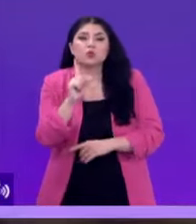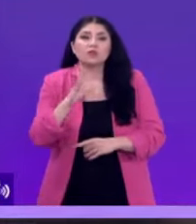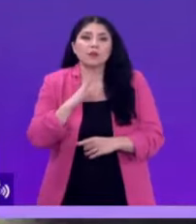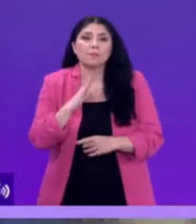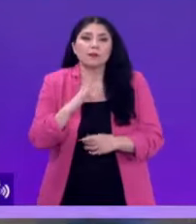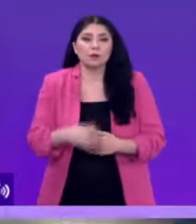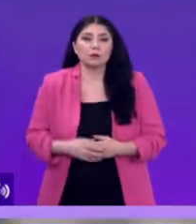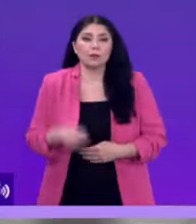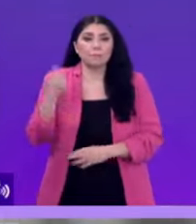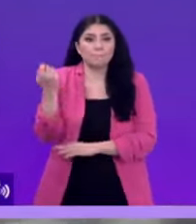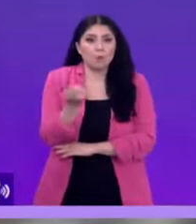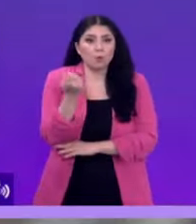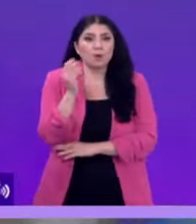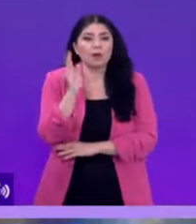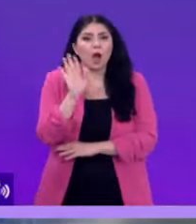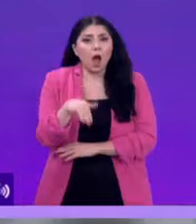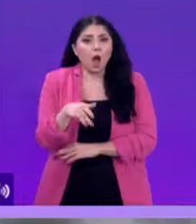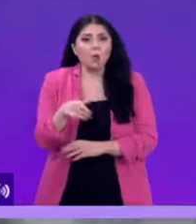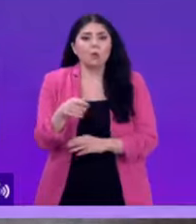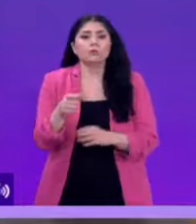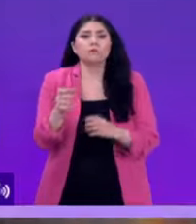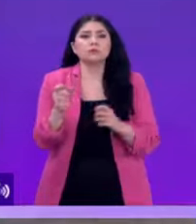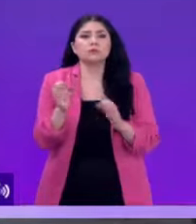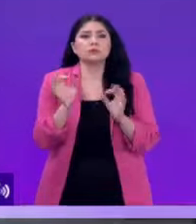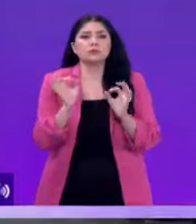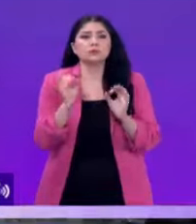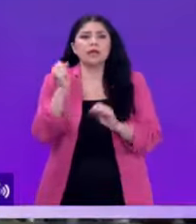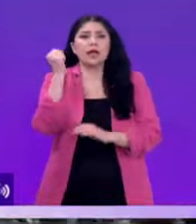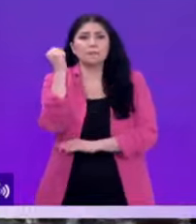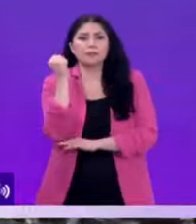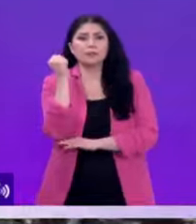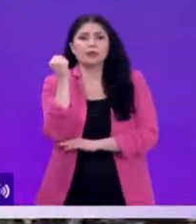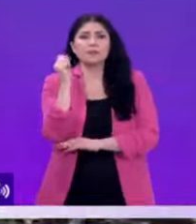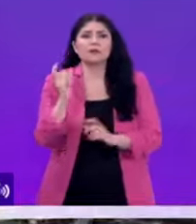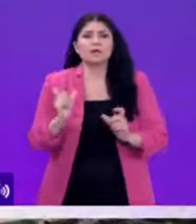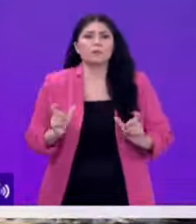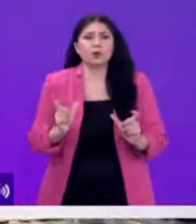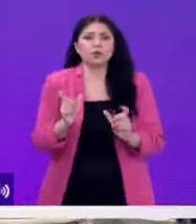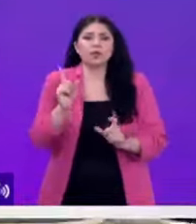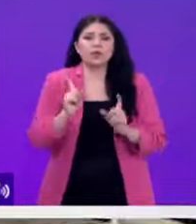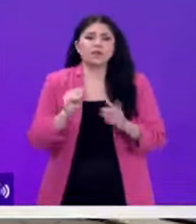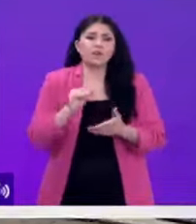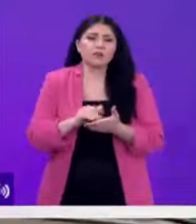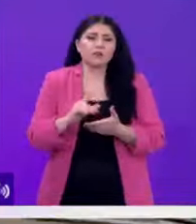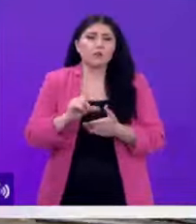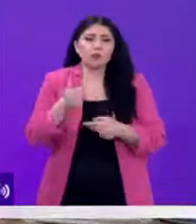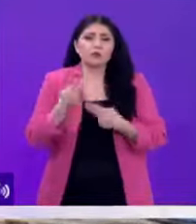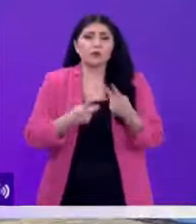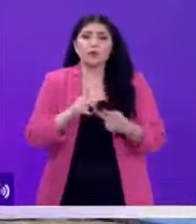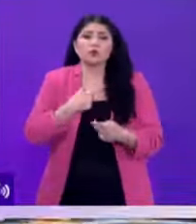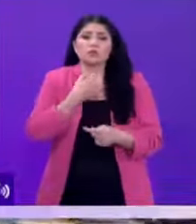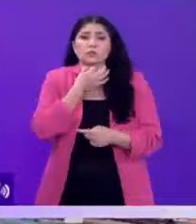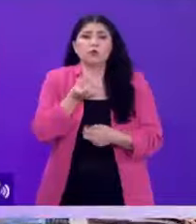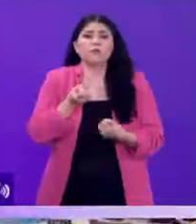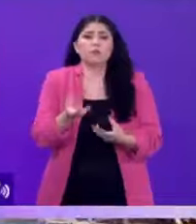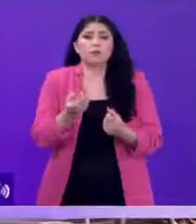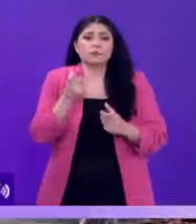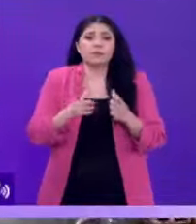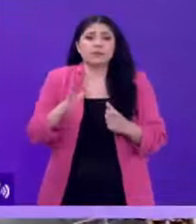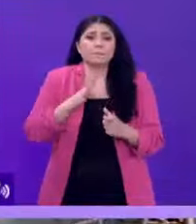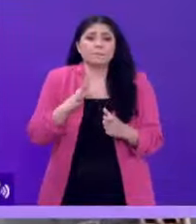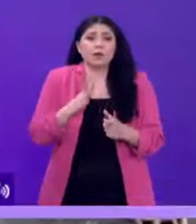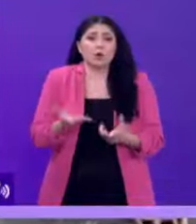Deci pompierii sunt dotați cu astfel de echipamente de stabilizare. La nevoie pot să le folosească, nu pot să vă dau informații despre cât de